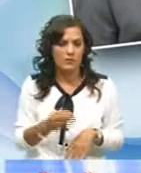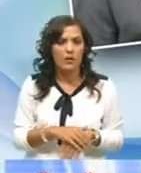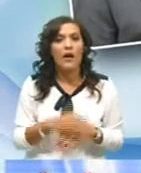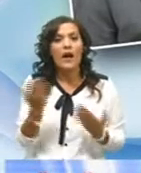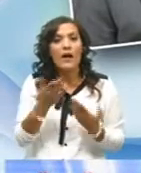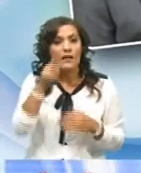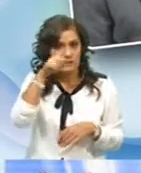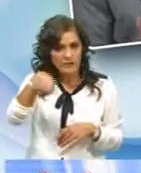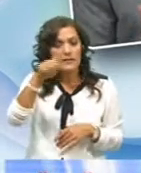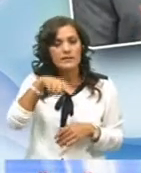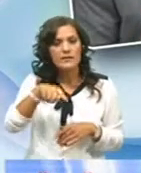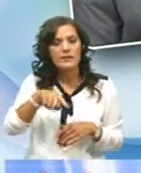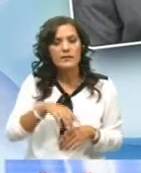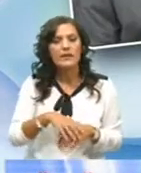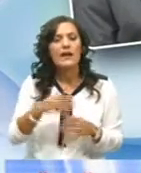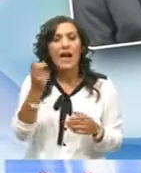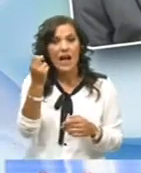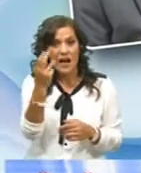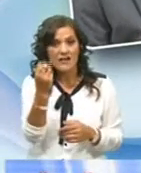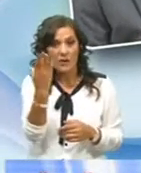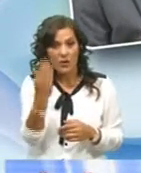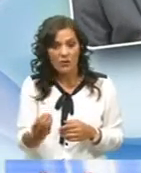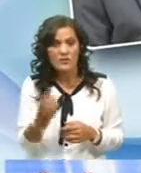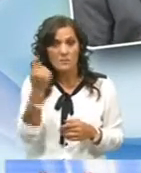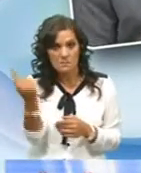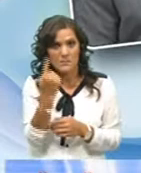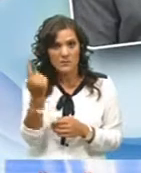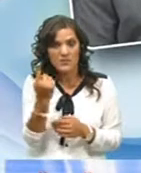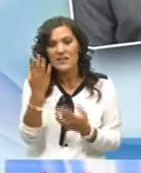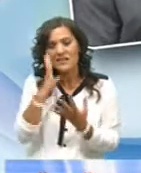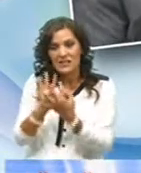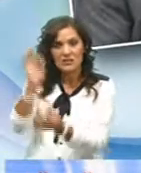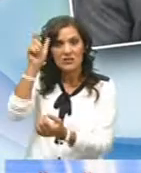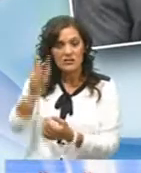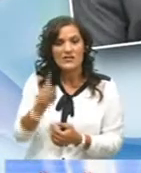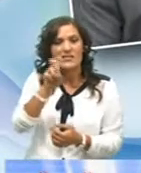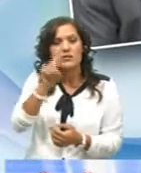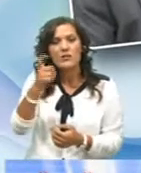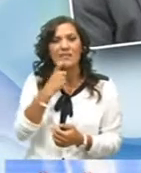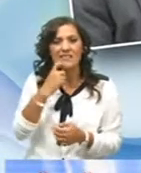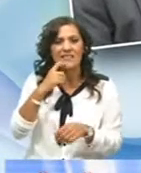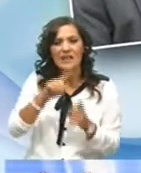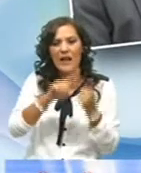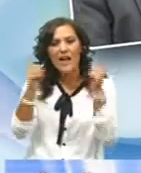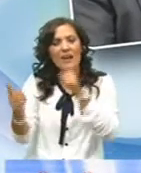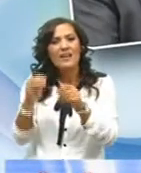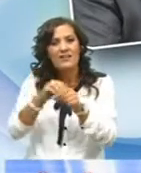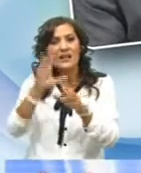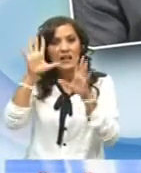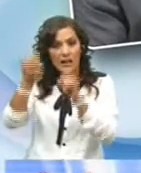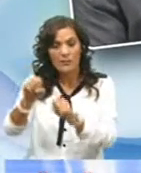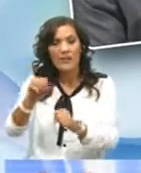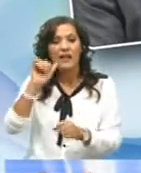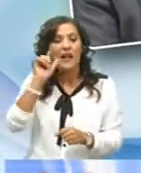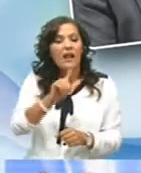Eğer siz bu kanser olacak birşey kişi o 8 10 yıllık evrede yakalayabilir ve